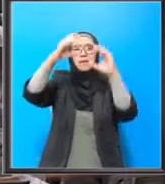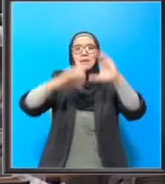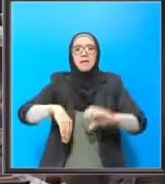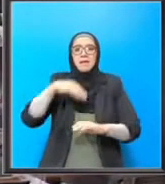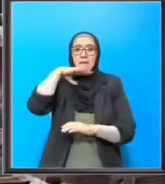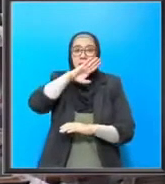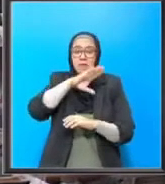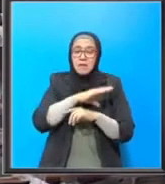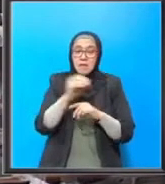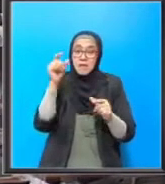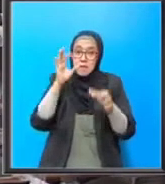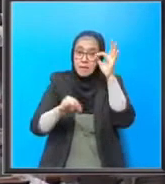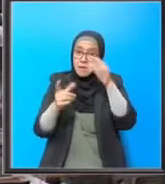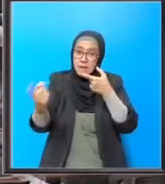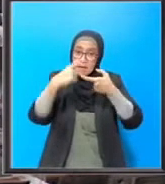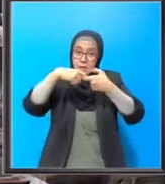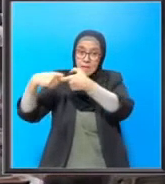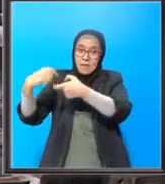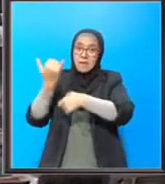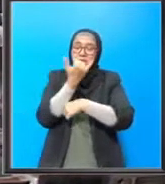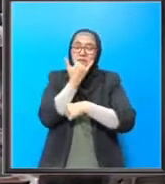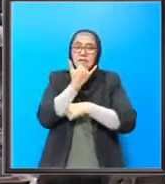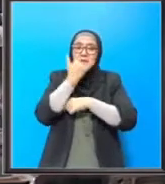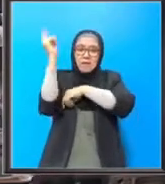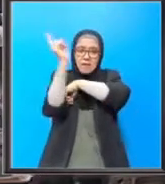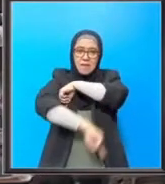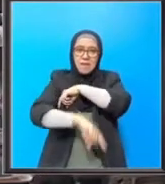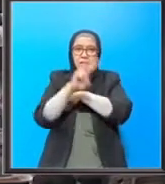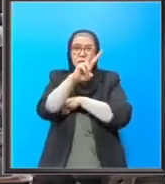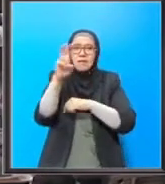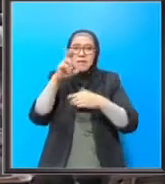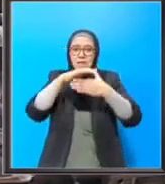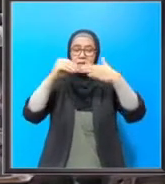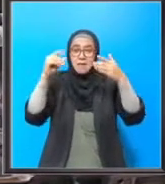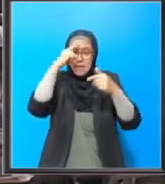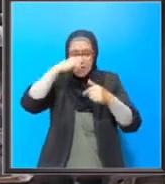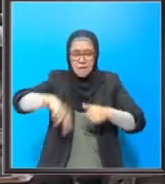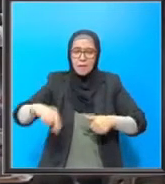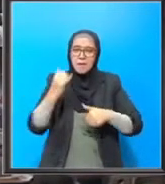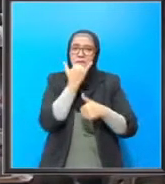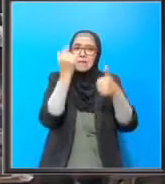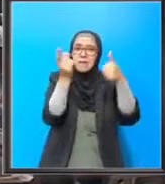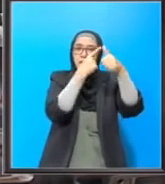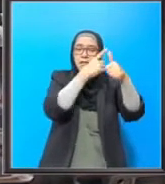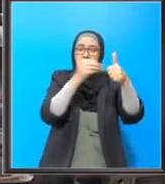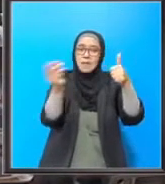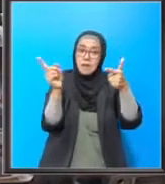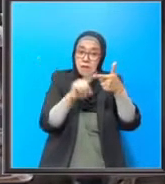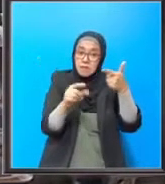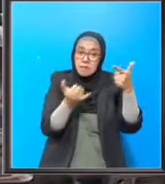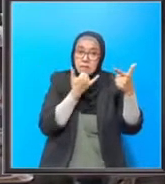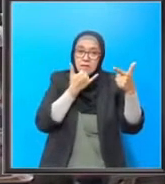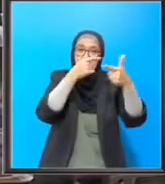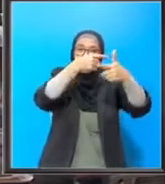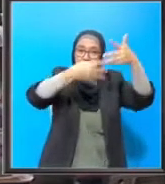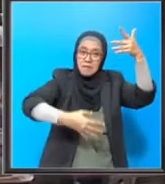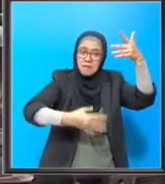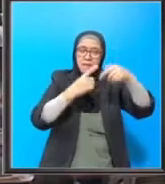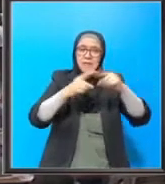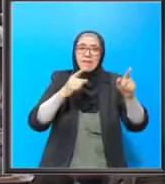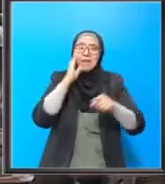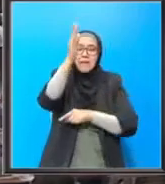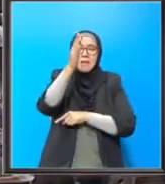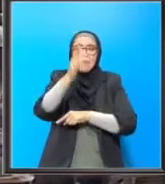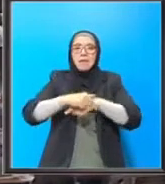kuota tertentu dan dalam saat ini saat kopi yang masih berjud berlanjutan saya mohon diperluaskan lagi penghematan